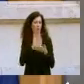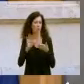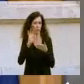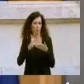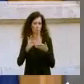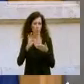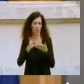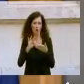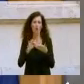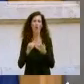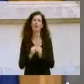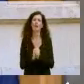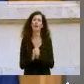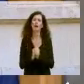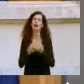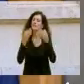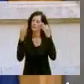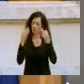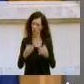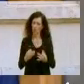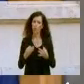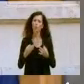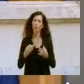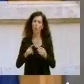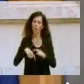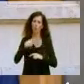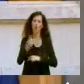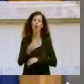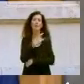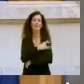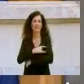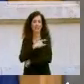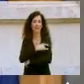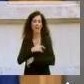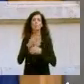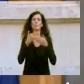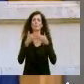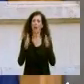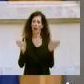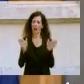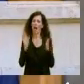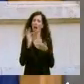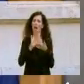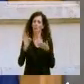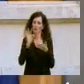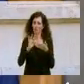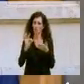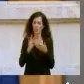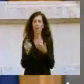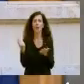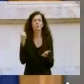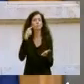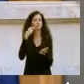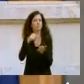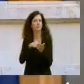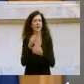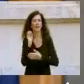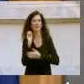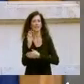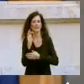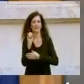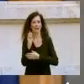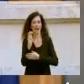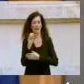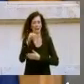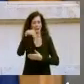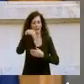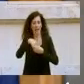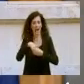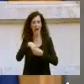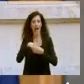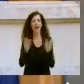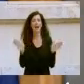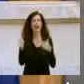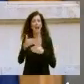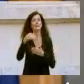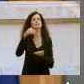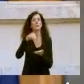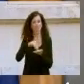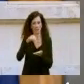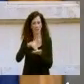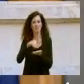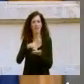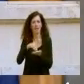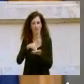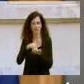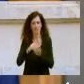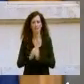sicuramente a settembre si riaprirà si tornerà la didattica in presenza dobbiamo